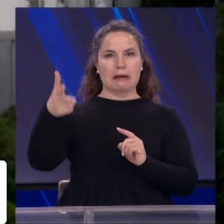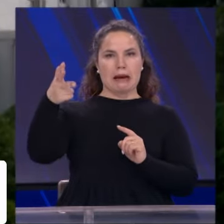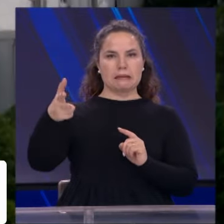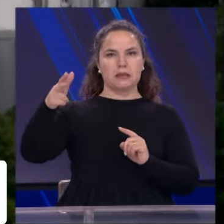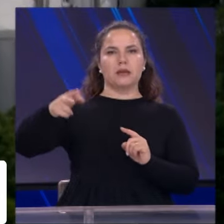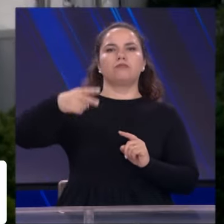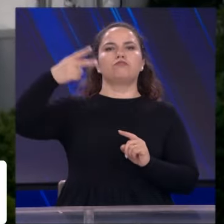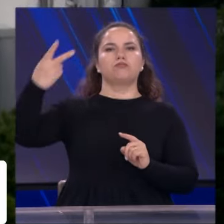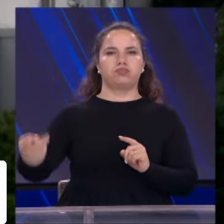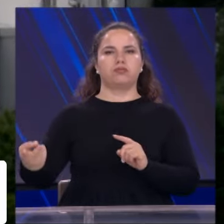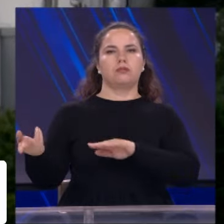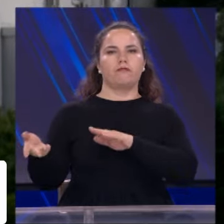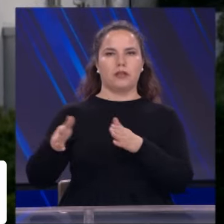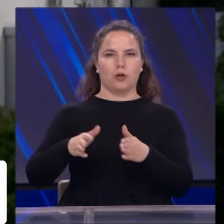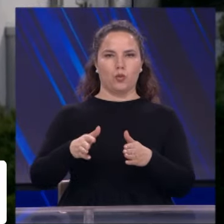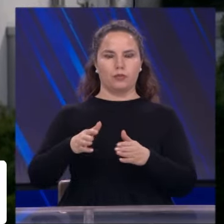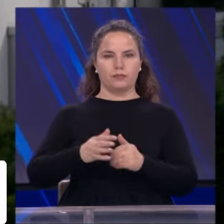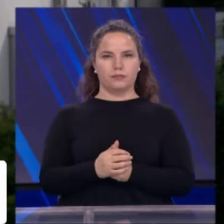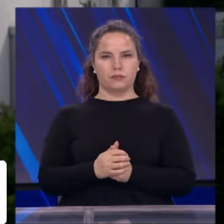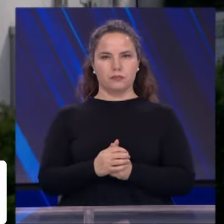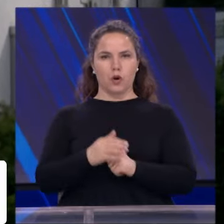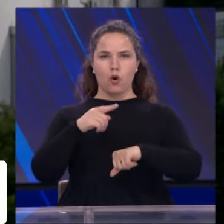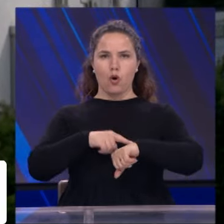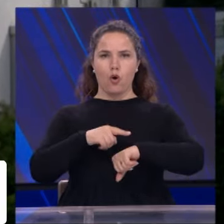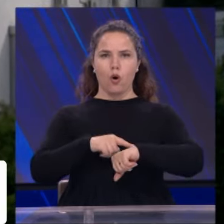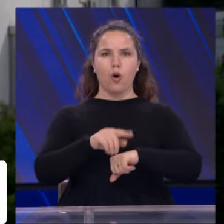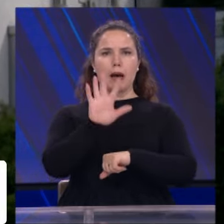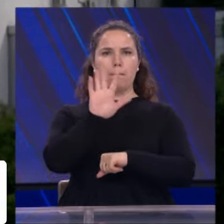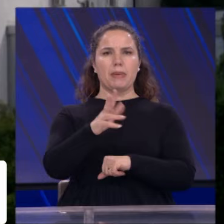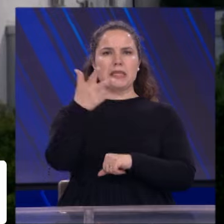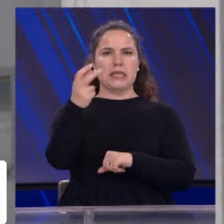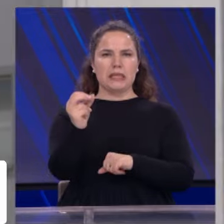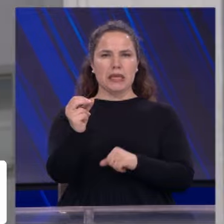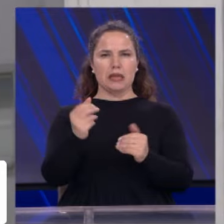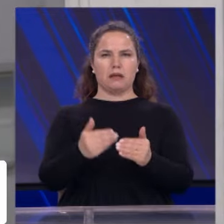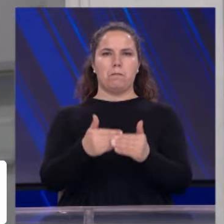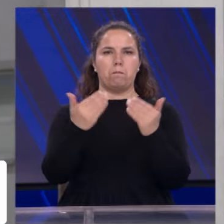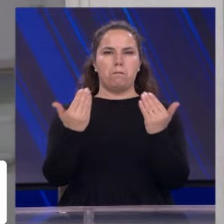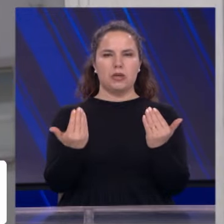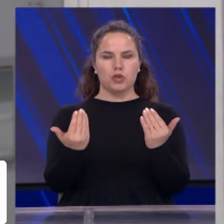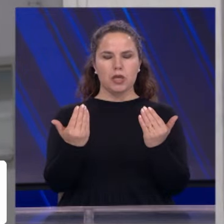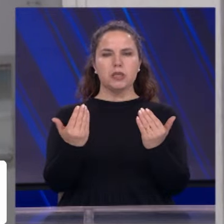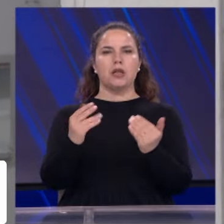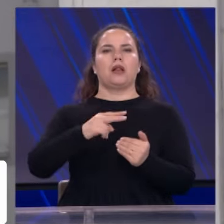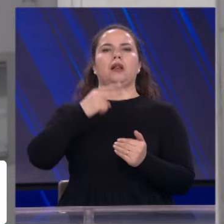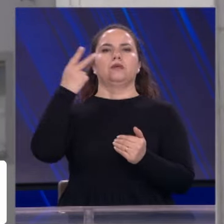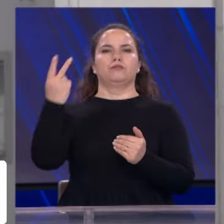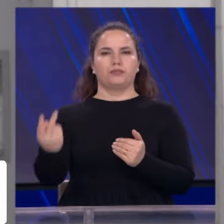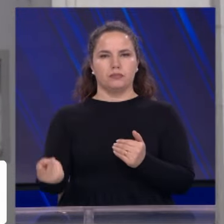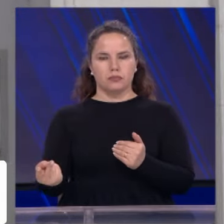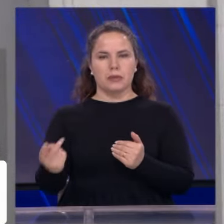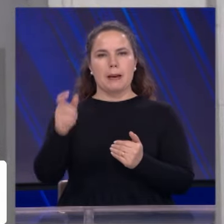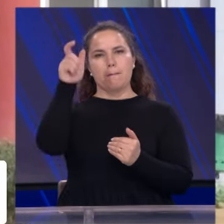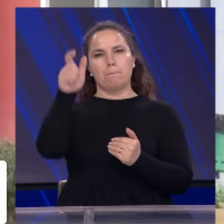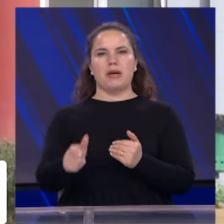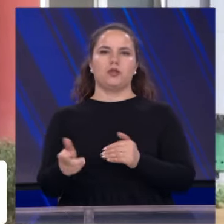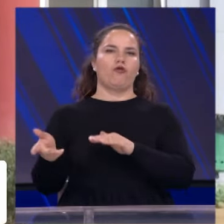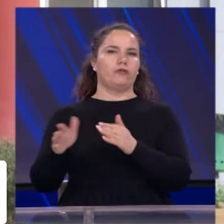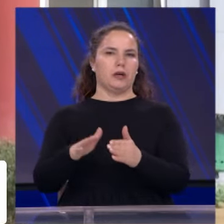dhe ka humbur jetën. Ngjarja ka ndodhur rreth orës 5:30 minuta të mëngjesit dhe si pasojë dëmtimeve të marra pacienti ka gjetur vdekjen.